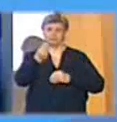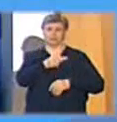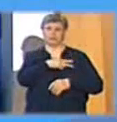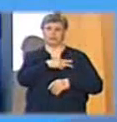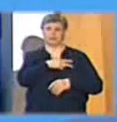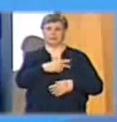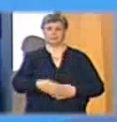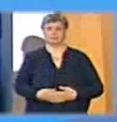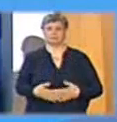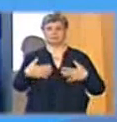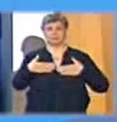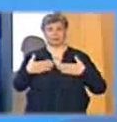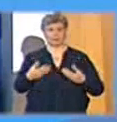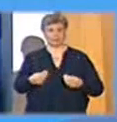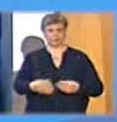Σας ευχαριστώ.